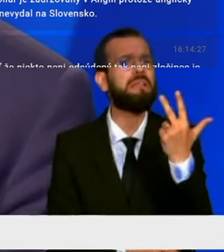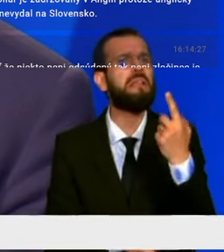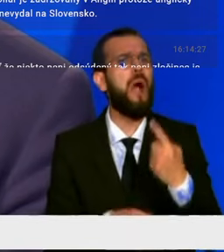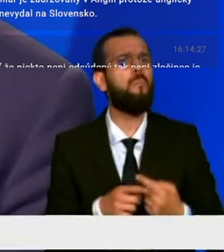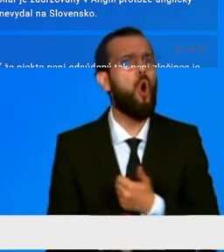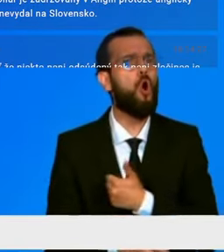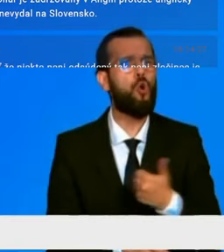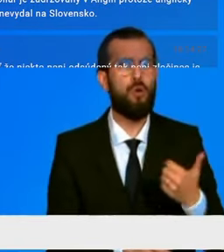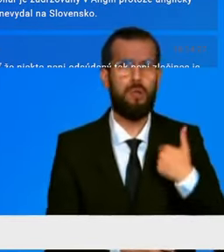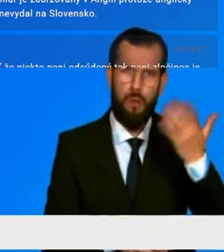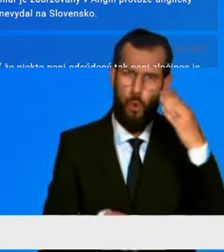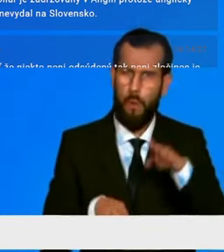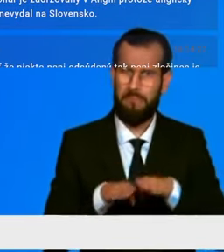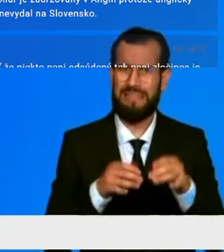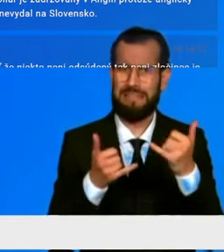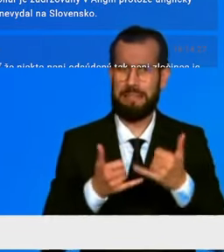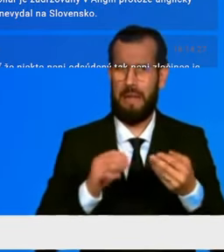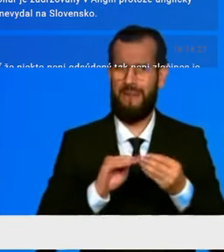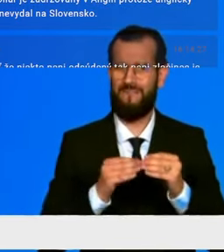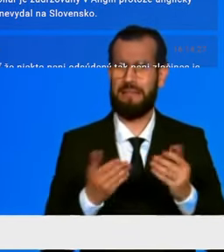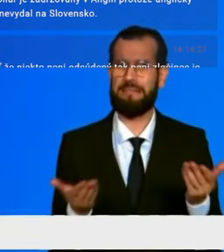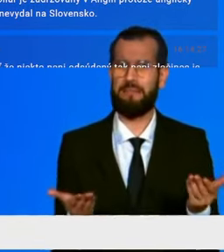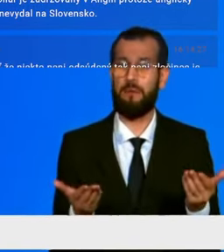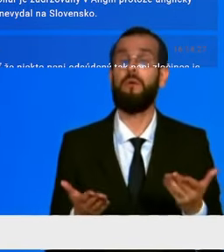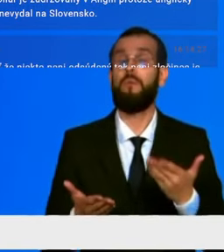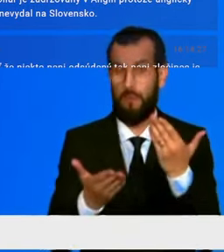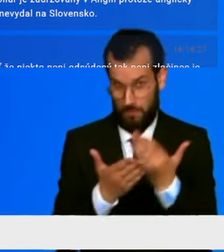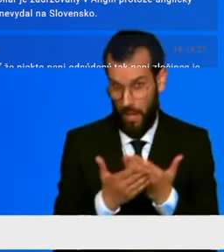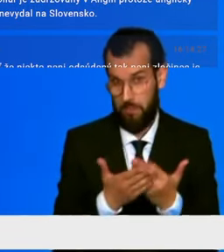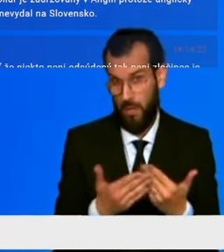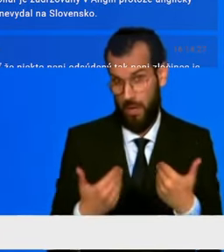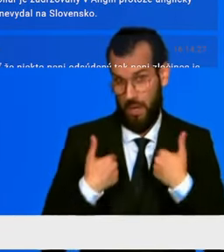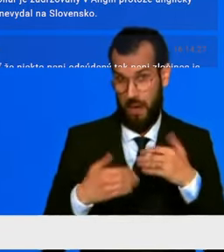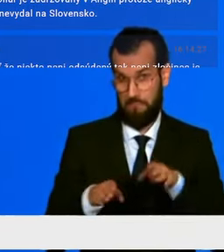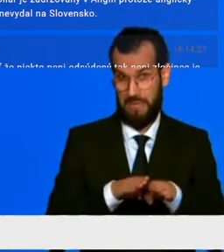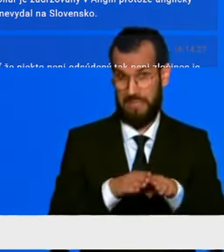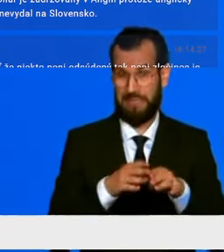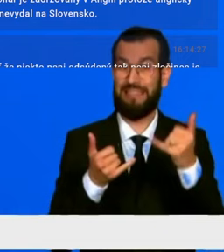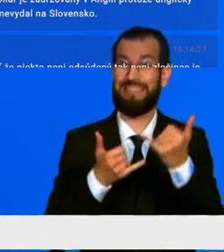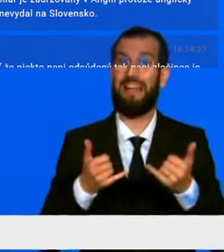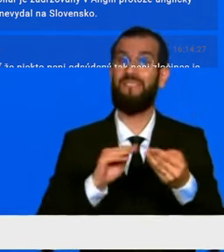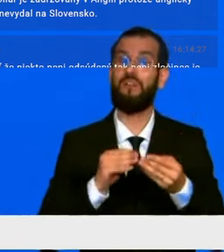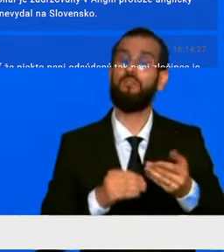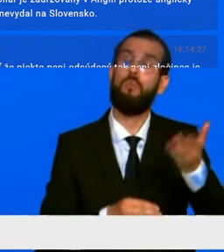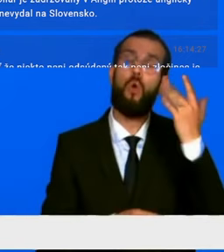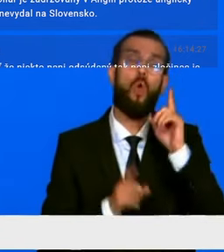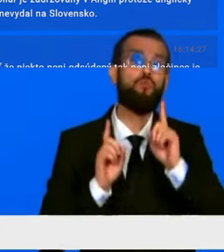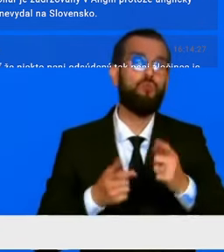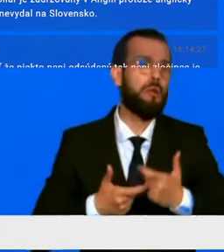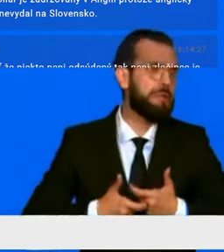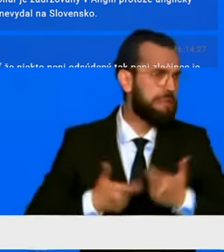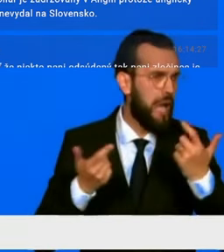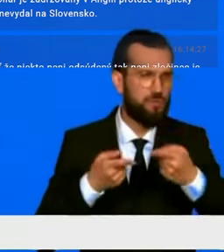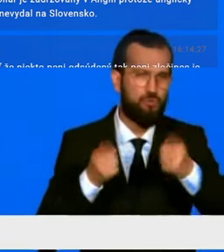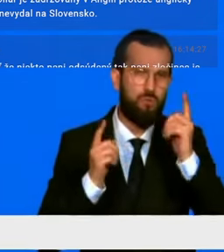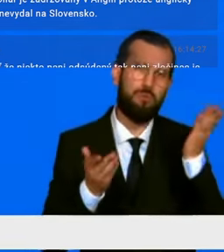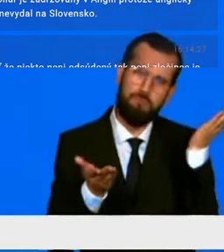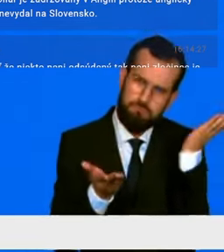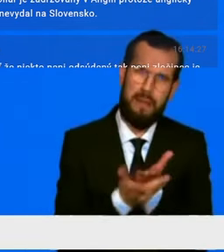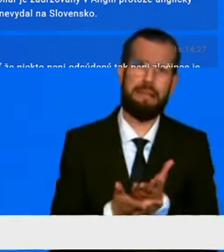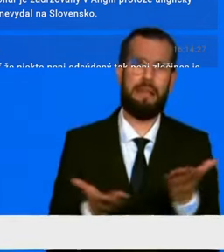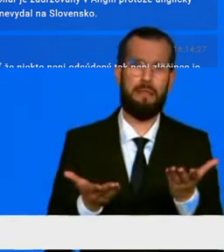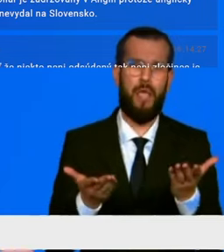vláde No ja som bol minister zahraničných vecí a napríklad Za môjho ministrovania zahraničných vecí bolo úplne jasné kde Slovensko patrí to je moja